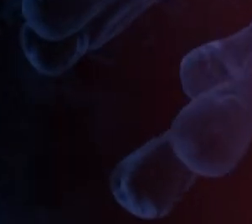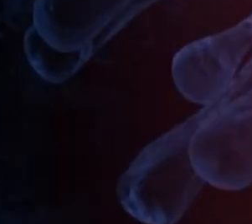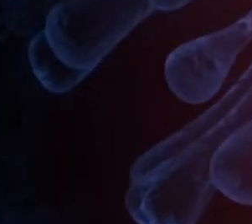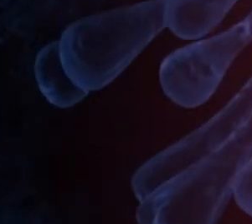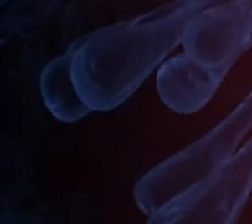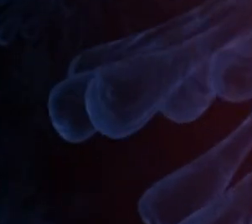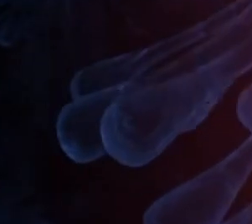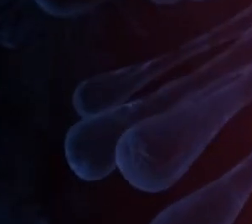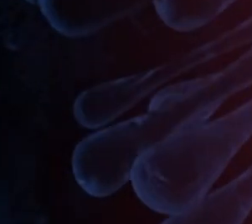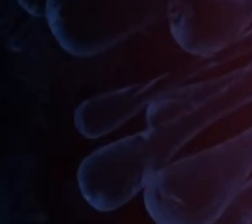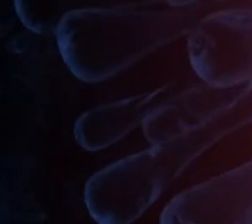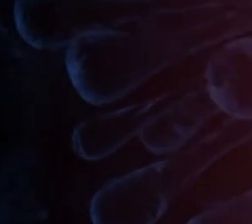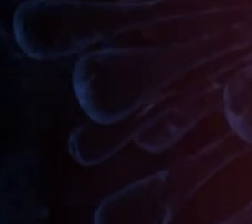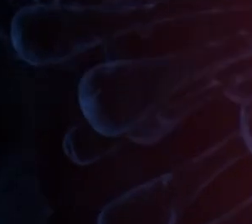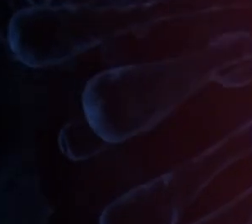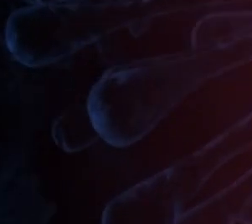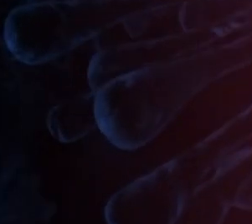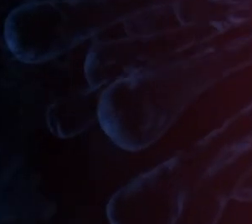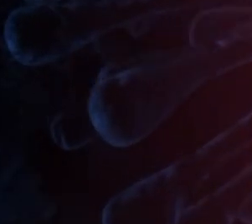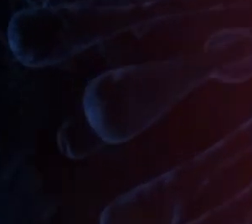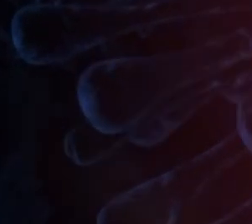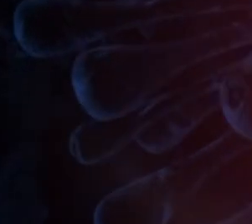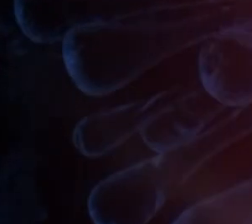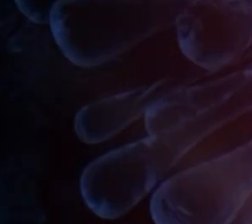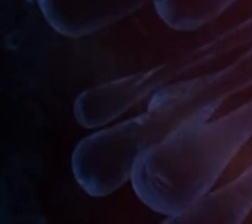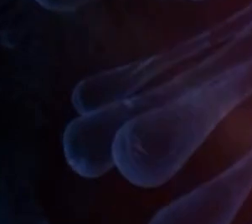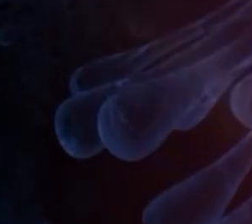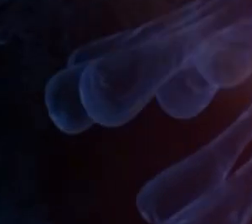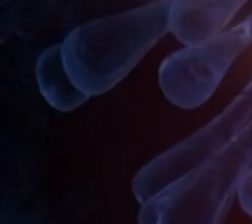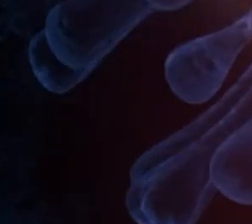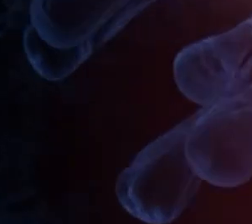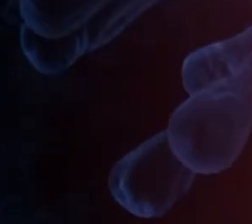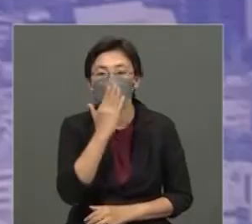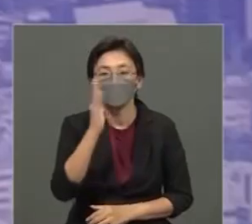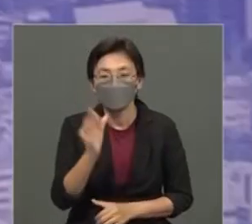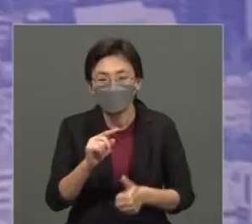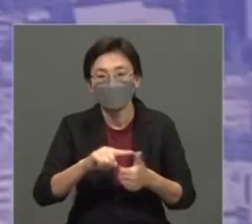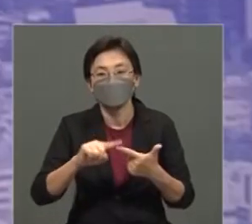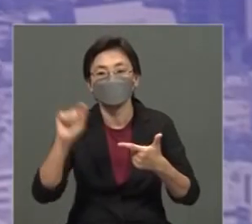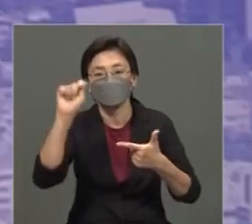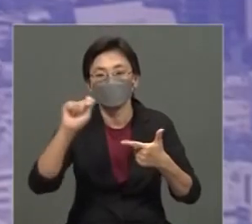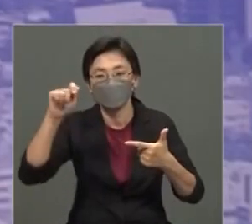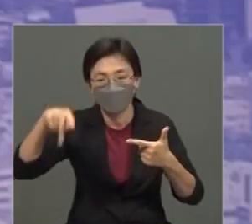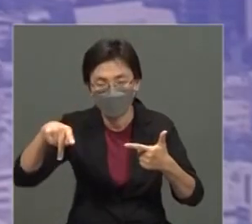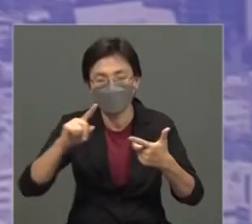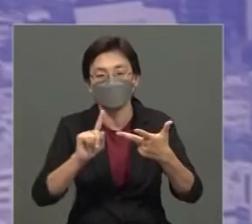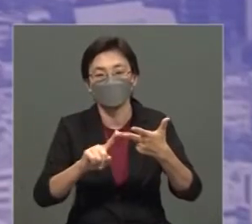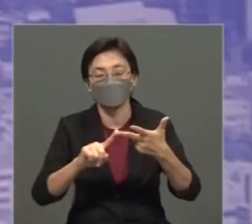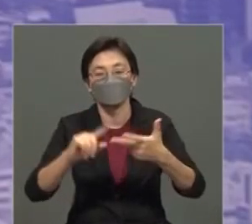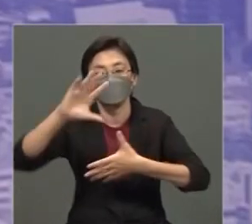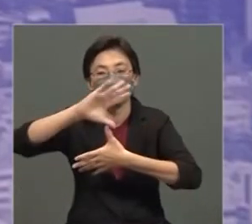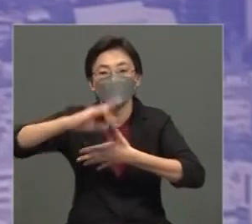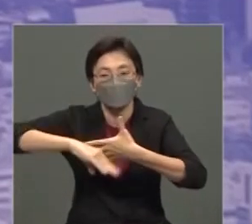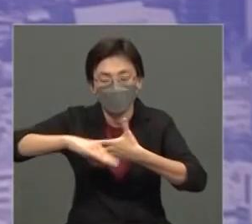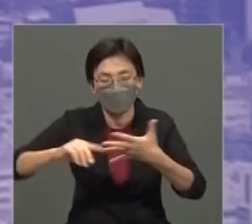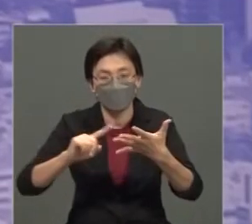ใส่เครื่องช่วยหายใจ 277รายโดยแพทย์หญิงสุมณีวัชรสินธุ์ผู้อำนวยการสำนักสื่อสารความเสี่ยงและพัฒนาพฤติกรรม